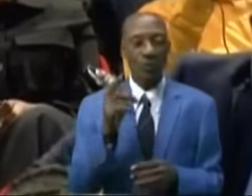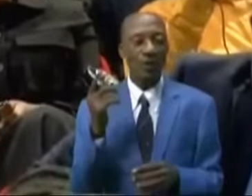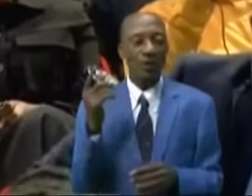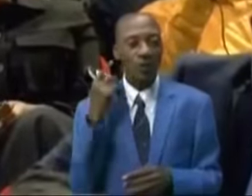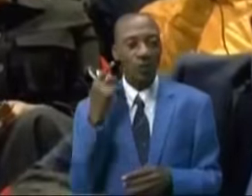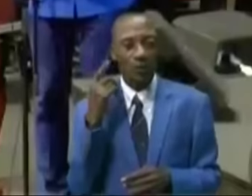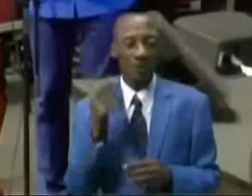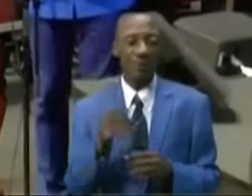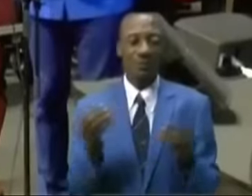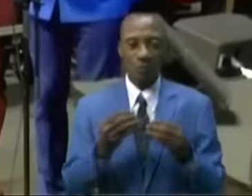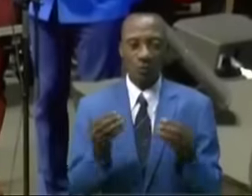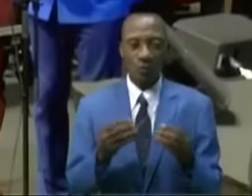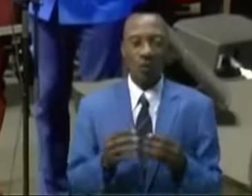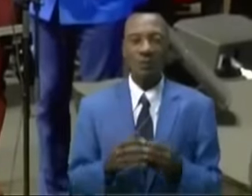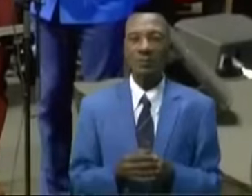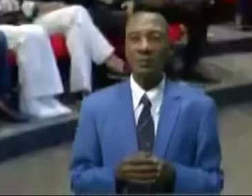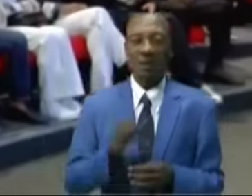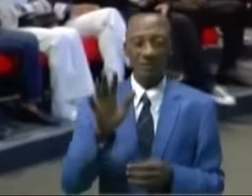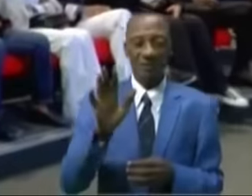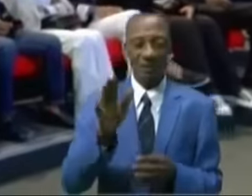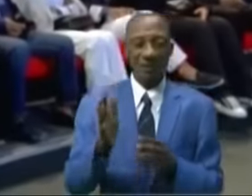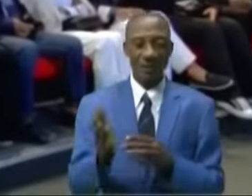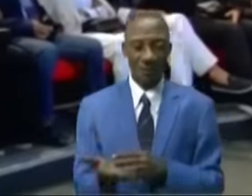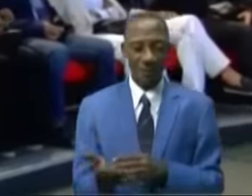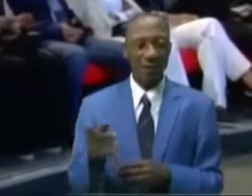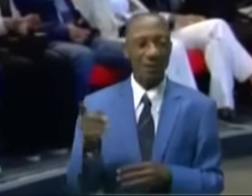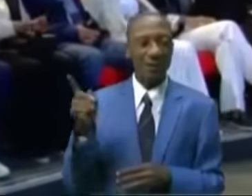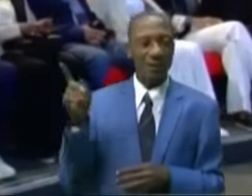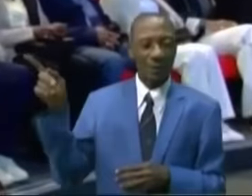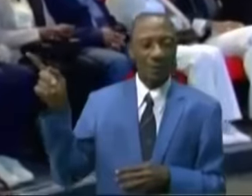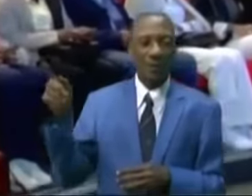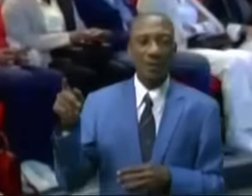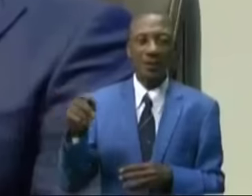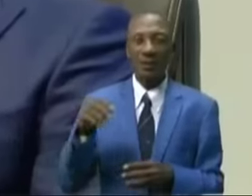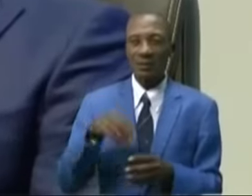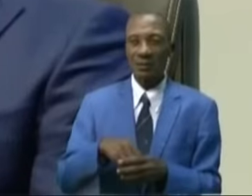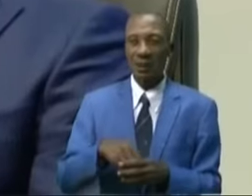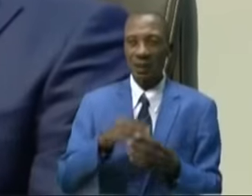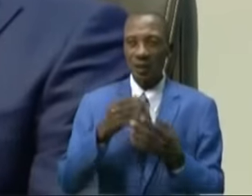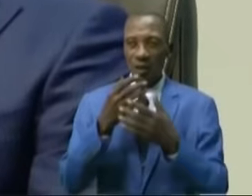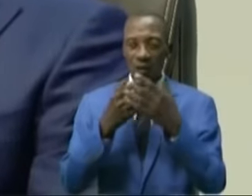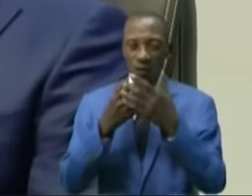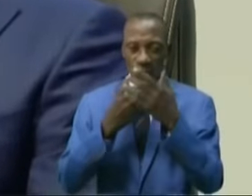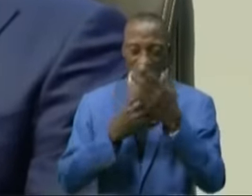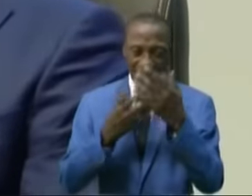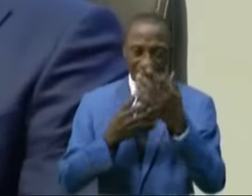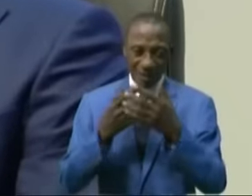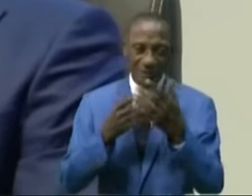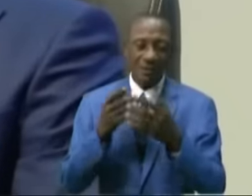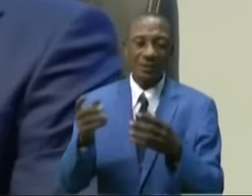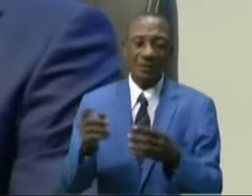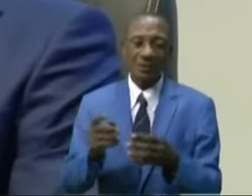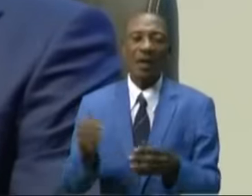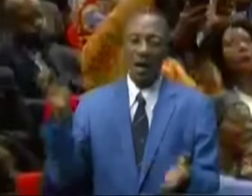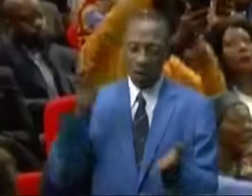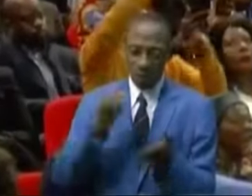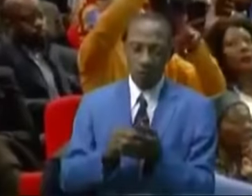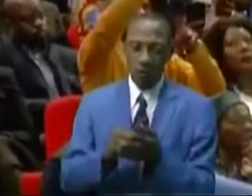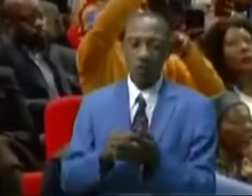ce vendredi matin par les troupes coalisées du Rwanda dans le camp de réfugiés des Mugunga à